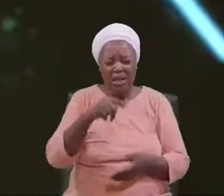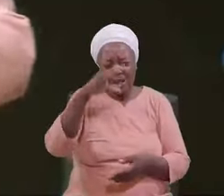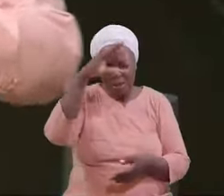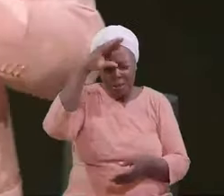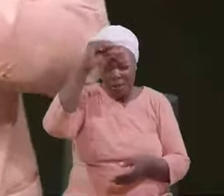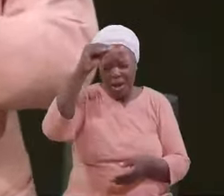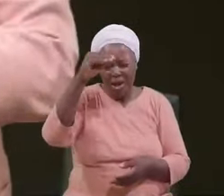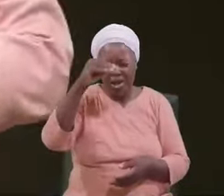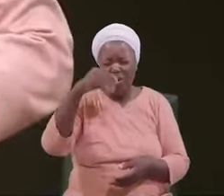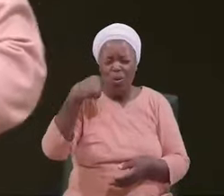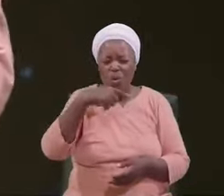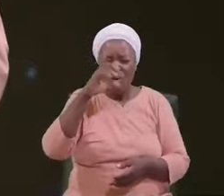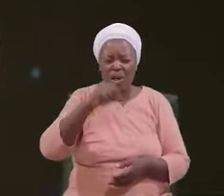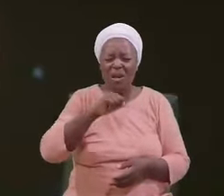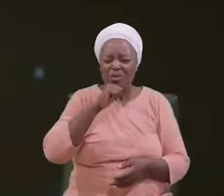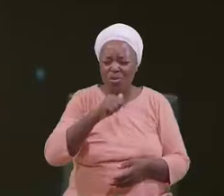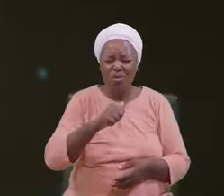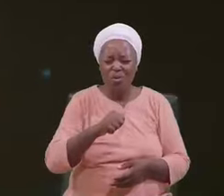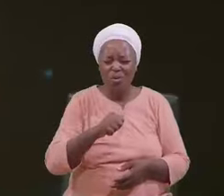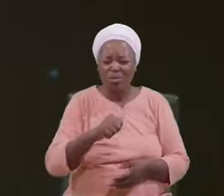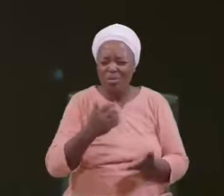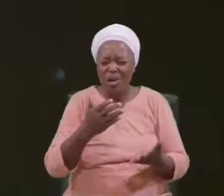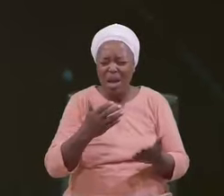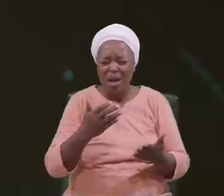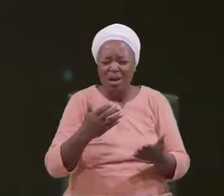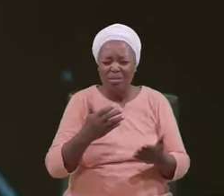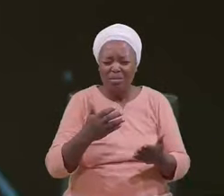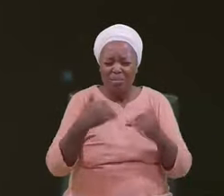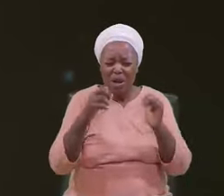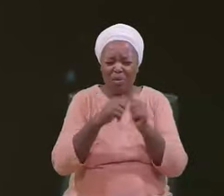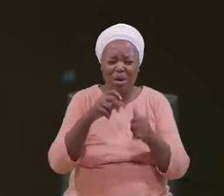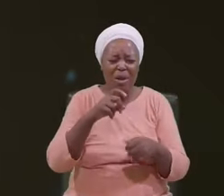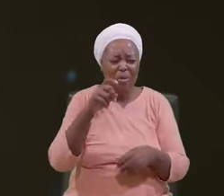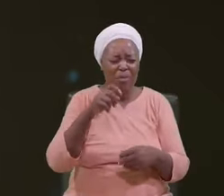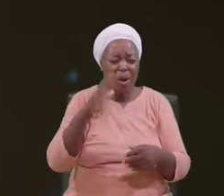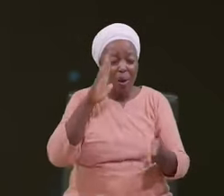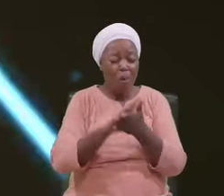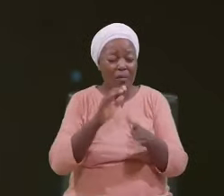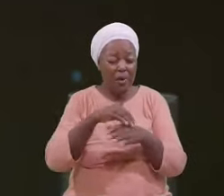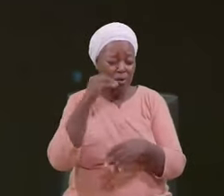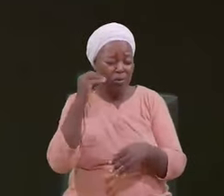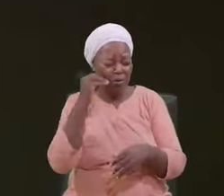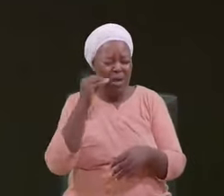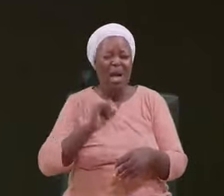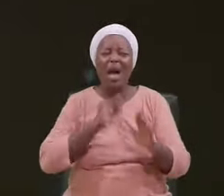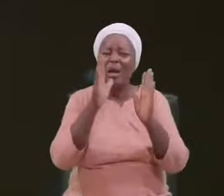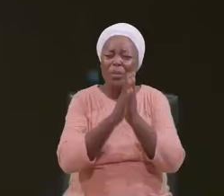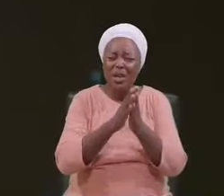qui ne pouvait pas jouer son rôle en tant que mari, je prie que ce qui a